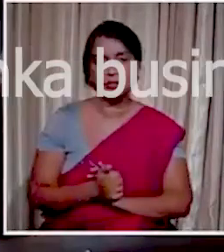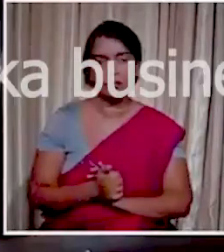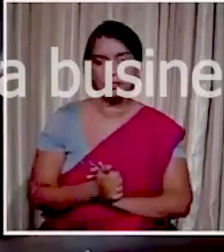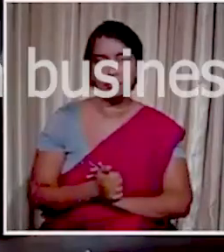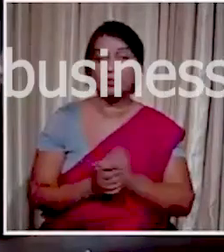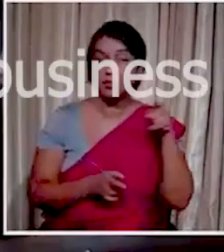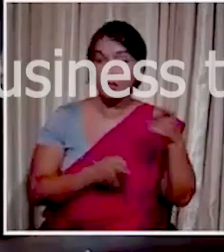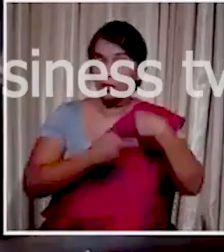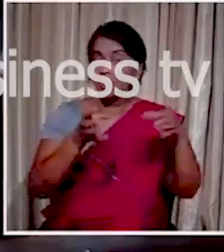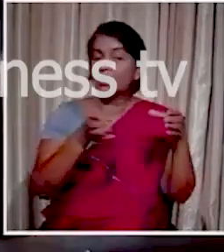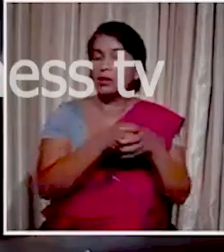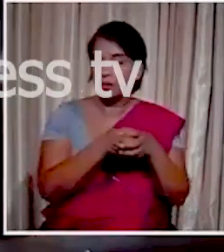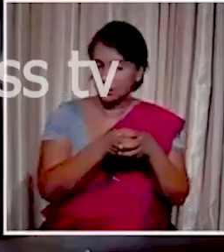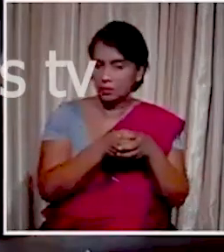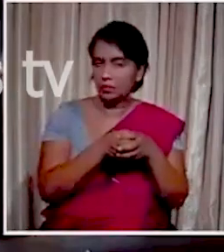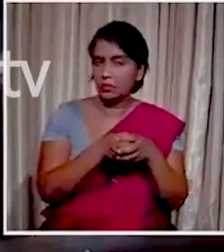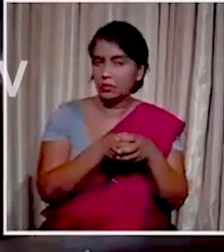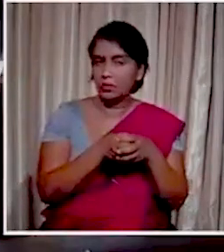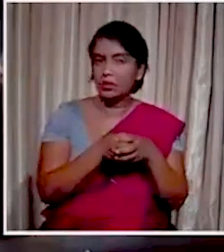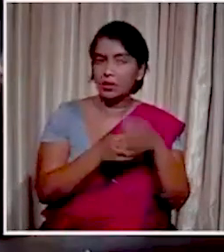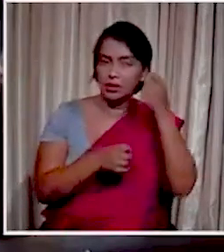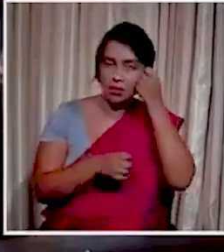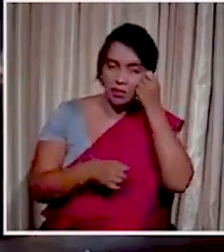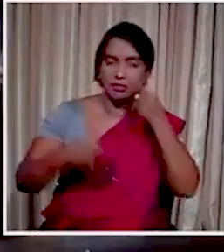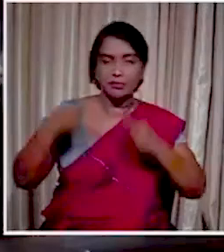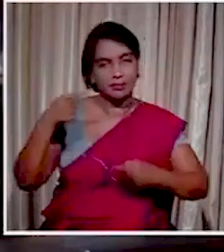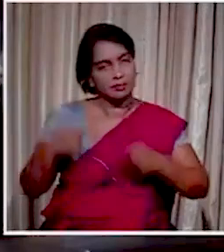ए कंदवुरात एक्क मतवादीव